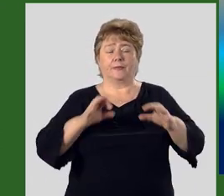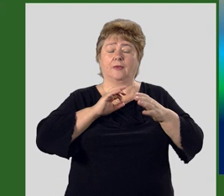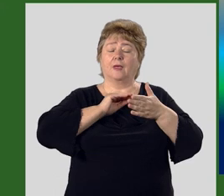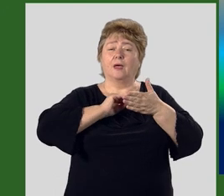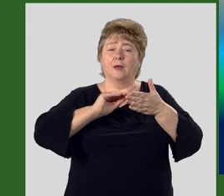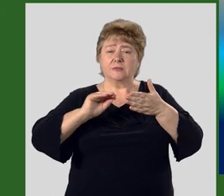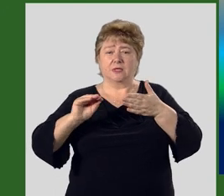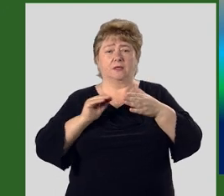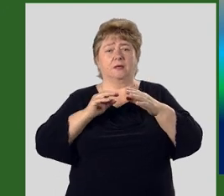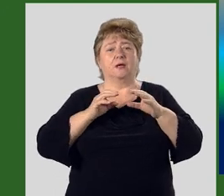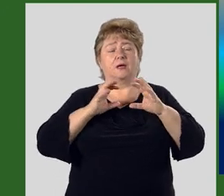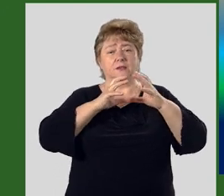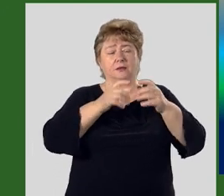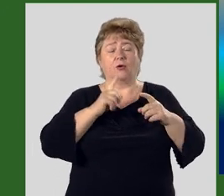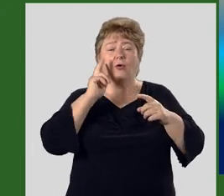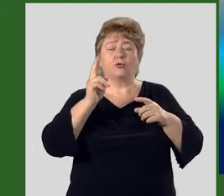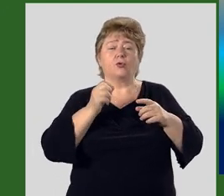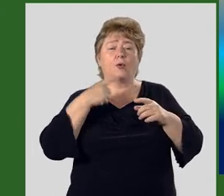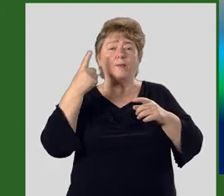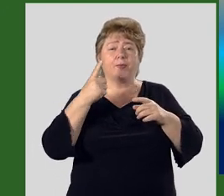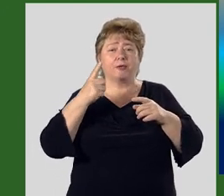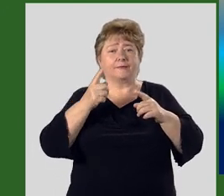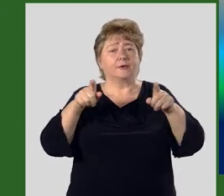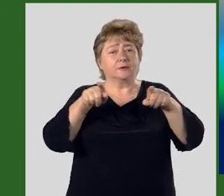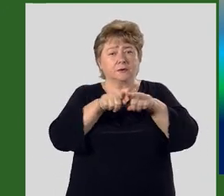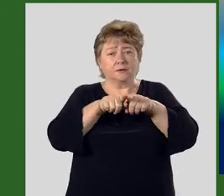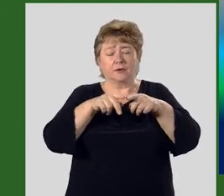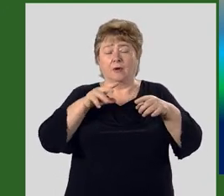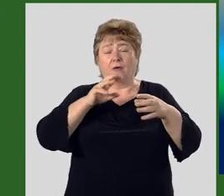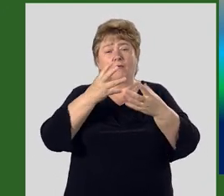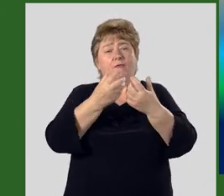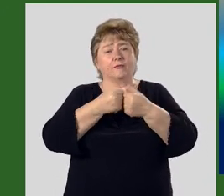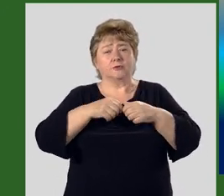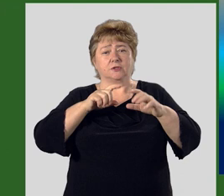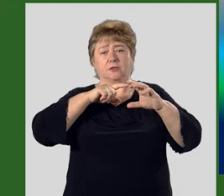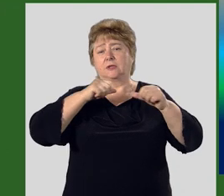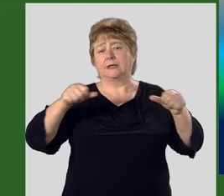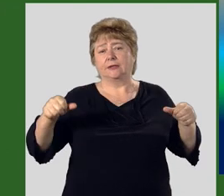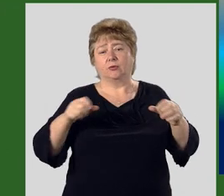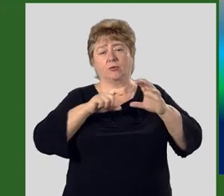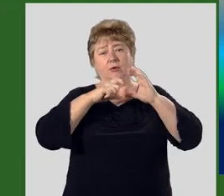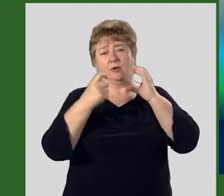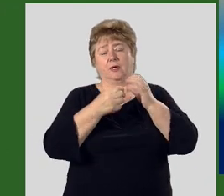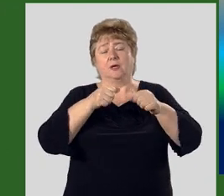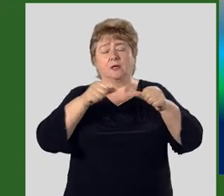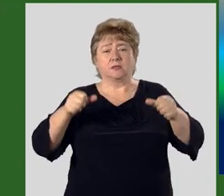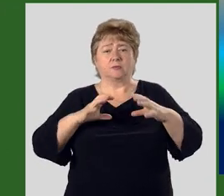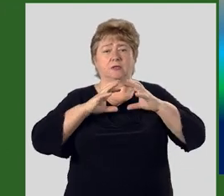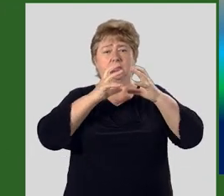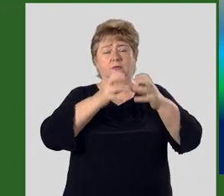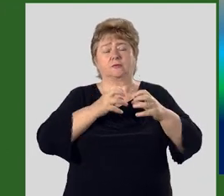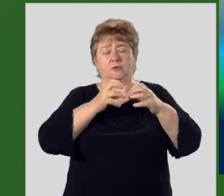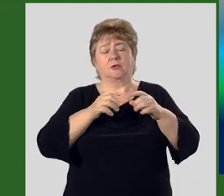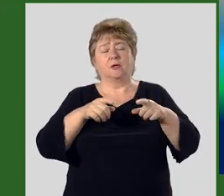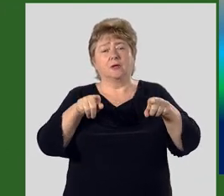Описание Земли. Кто первым сравнительно точно вычислил длину экватора и размеры земного шара,